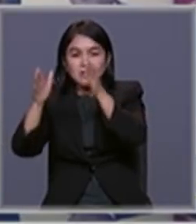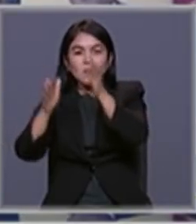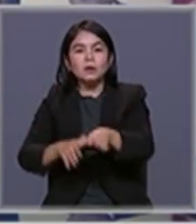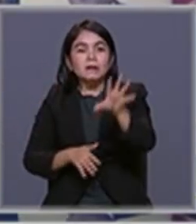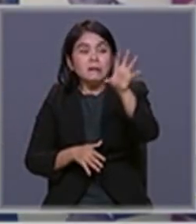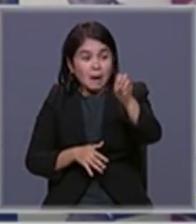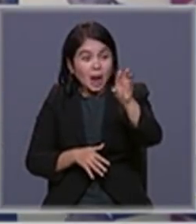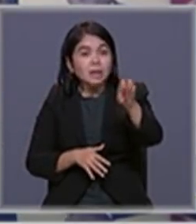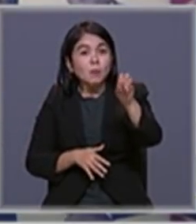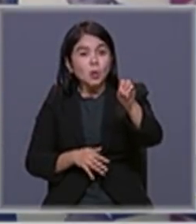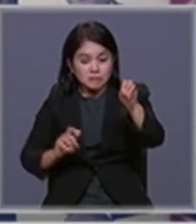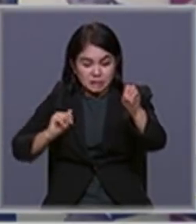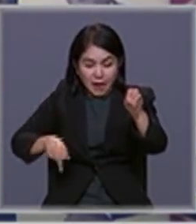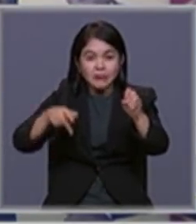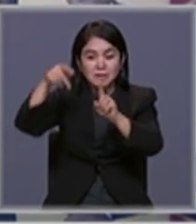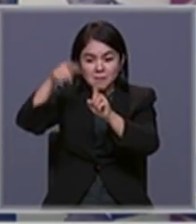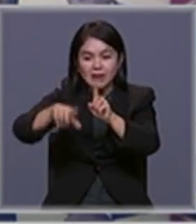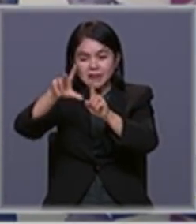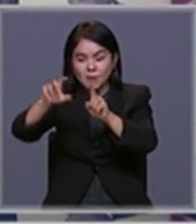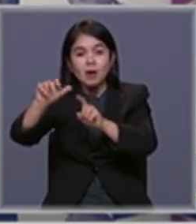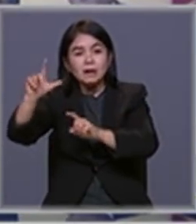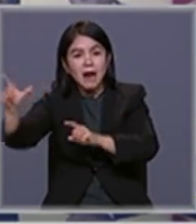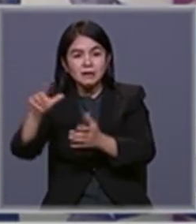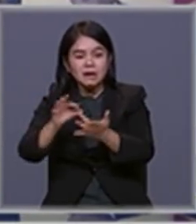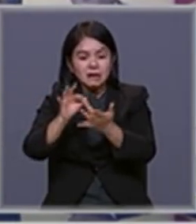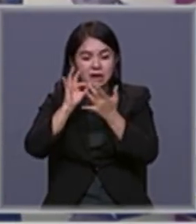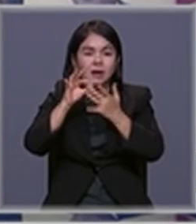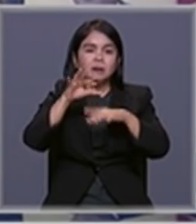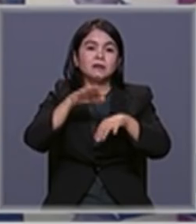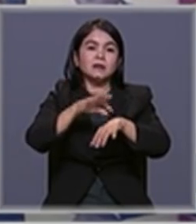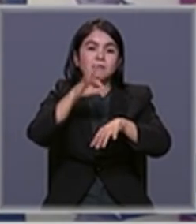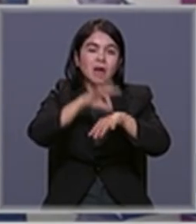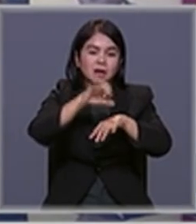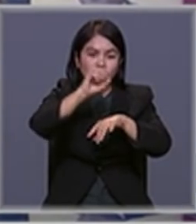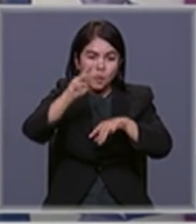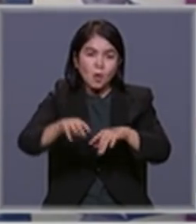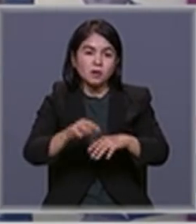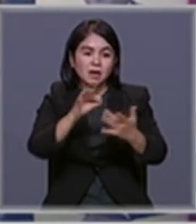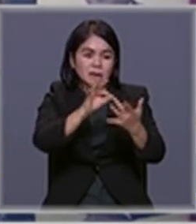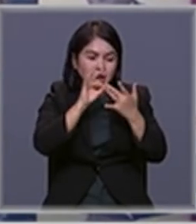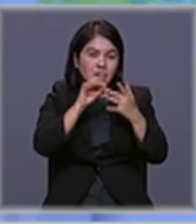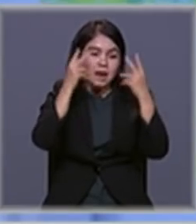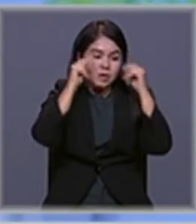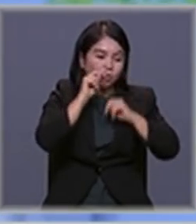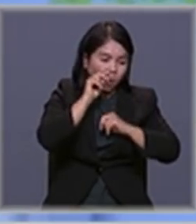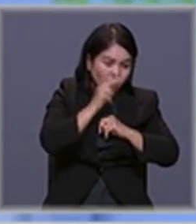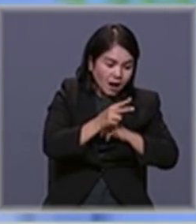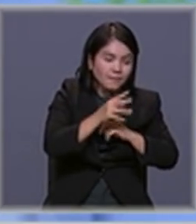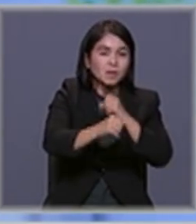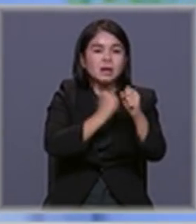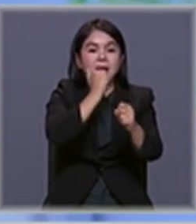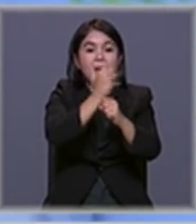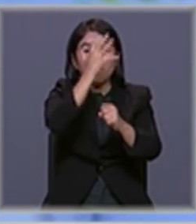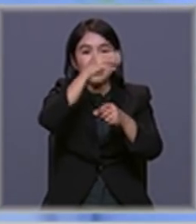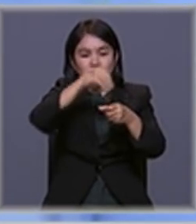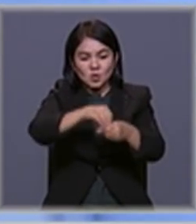ตั้ง50คนนะที่จะเลือกส.ส.เลือกนายกได้2ครั้งเลือกนายก2ครั้งไปอยู่5ป ี อยู่5